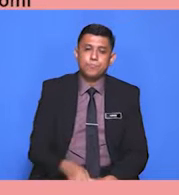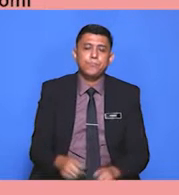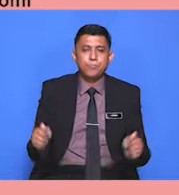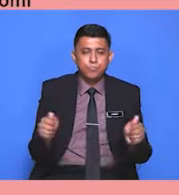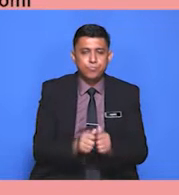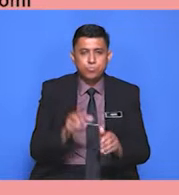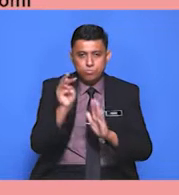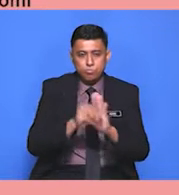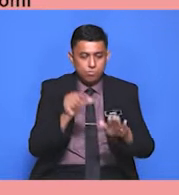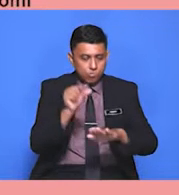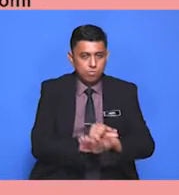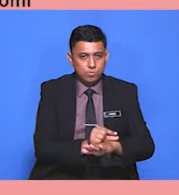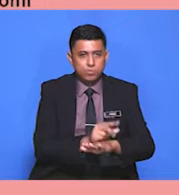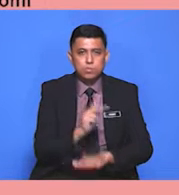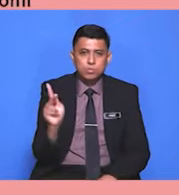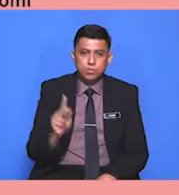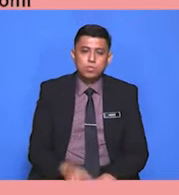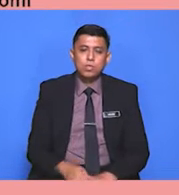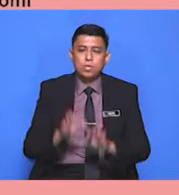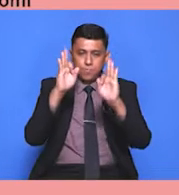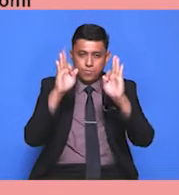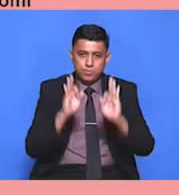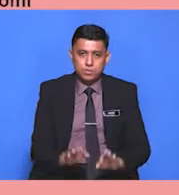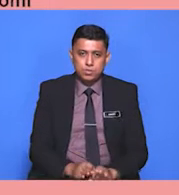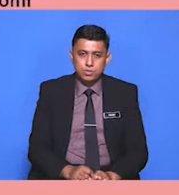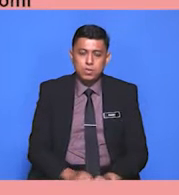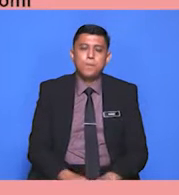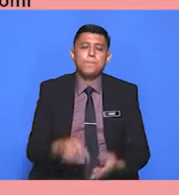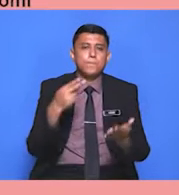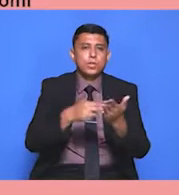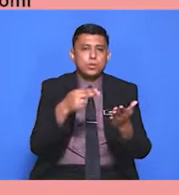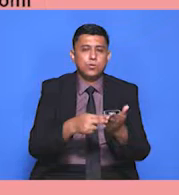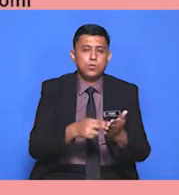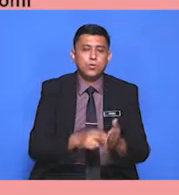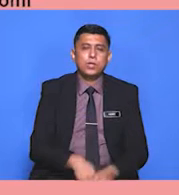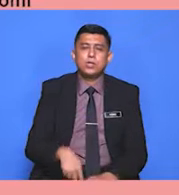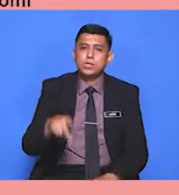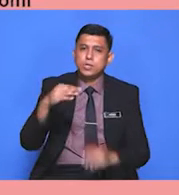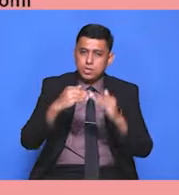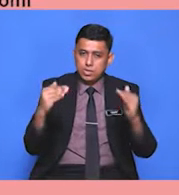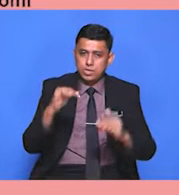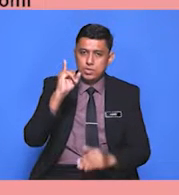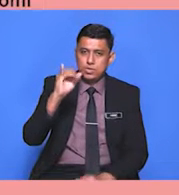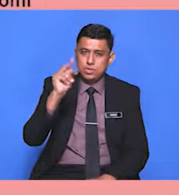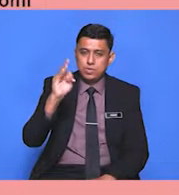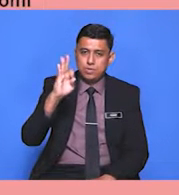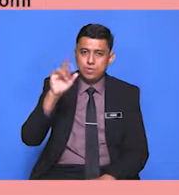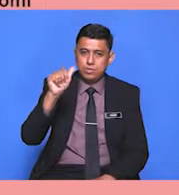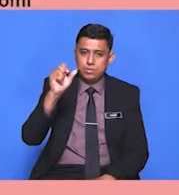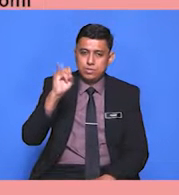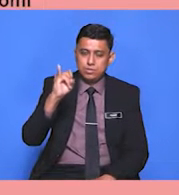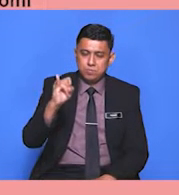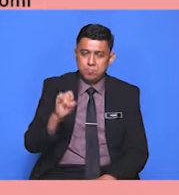dengan menggunakan formula penghitungan kadar inflasi yang telah ditunjukkan dalam